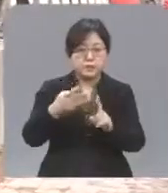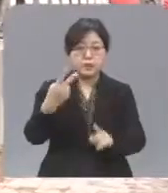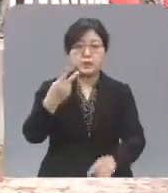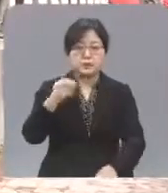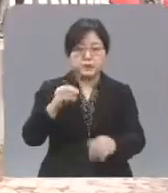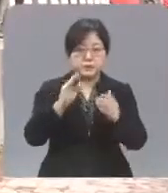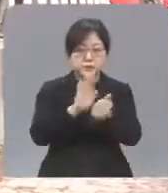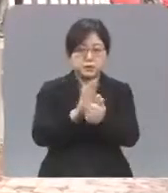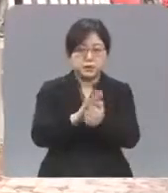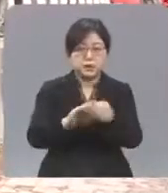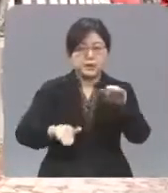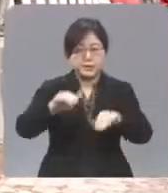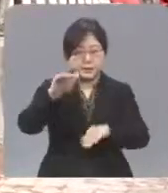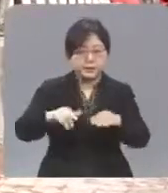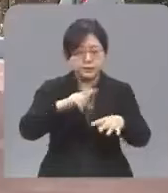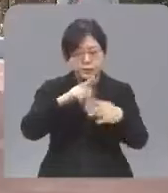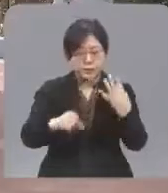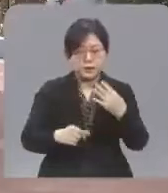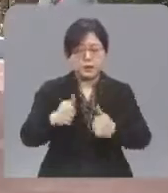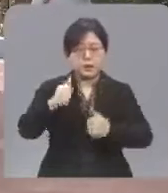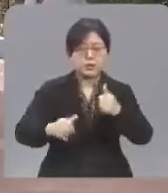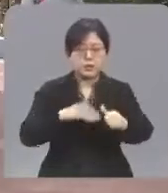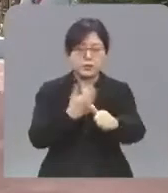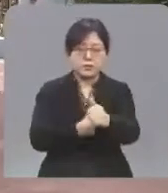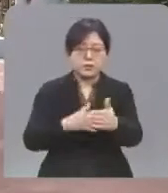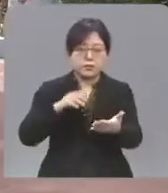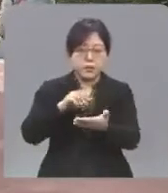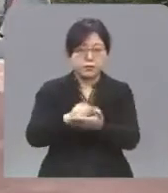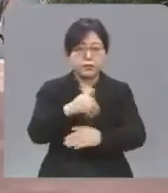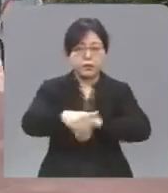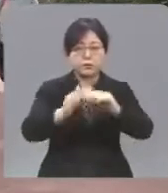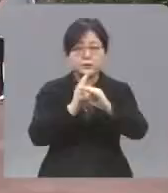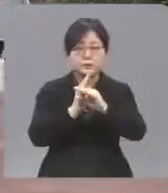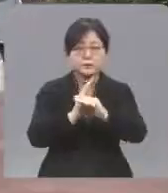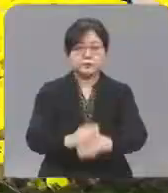원씩을 지원해 차별화한 프로그램으로 경쟁력을 높일 방침입니다.